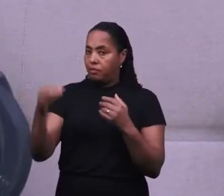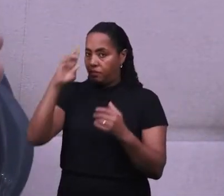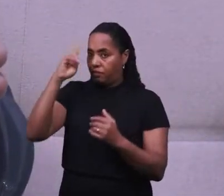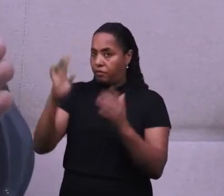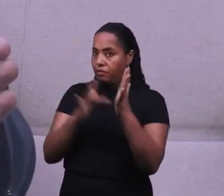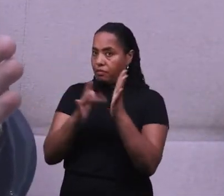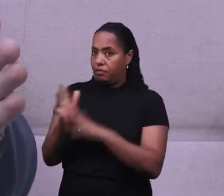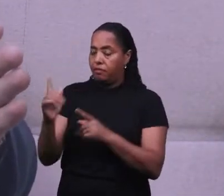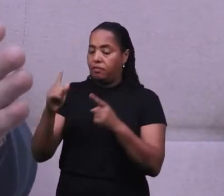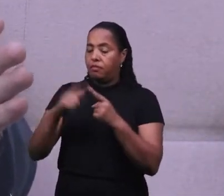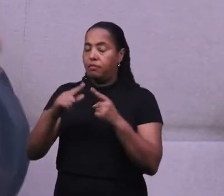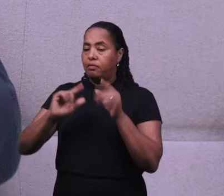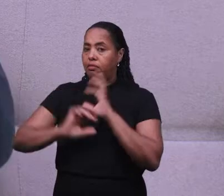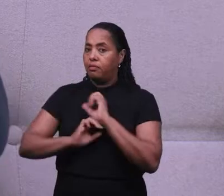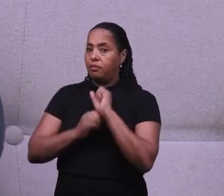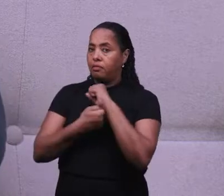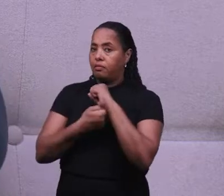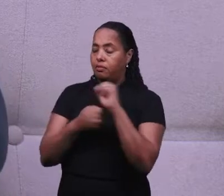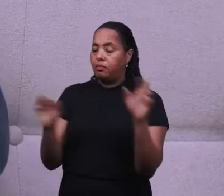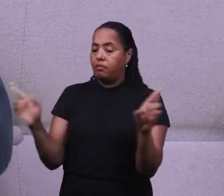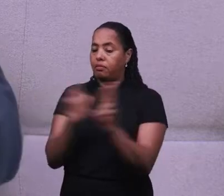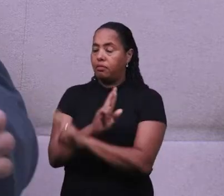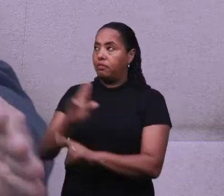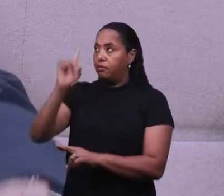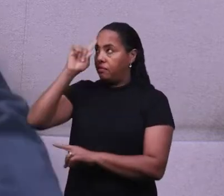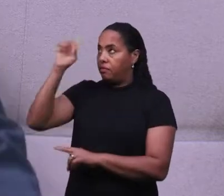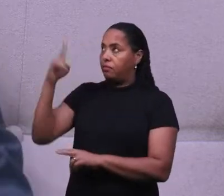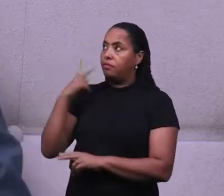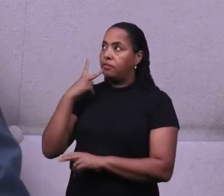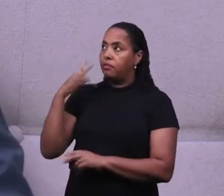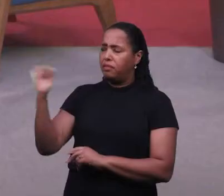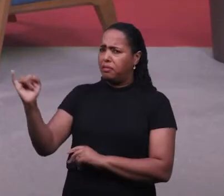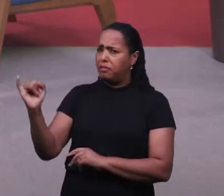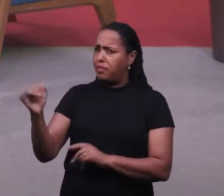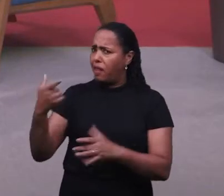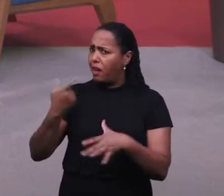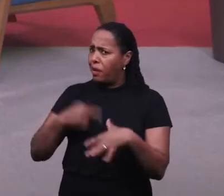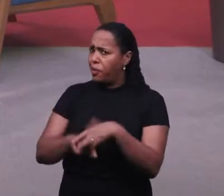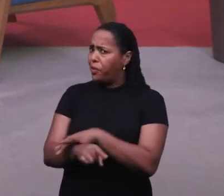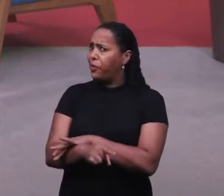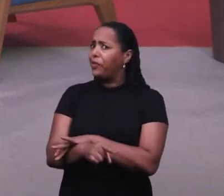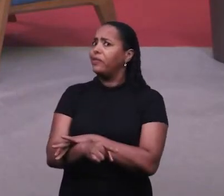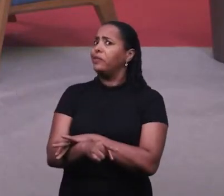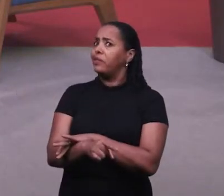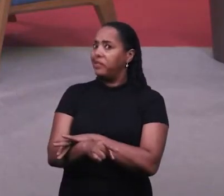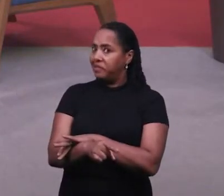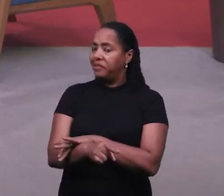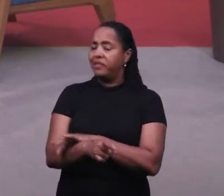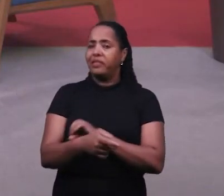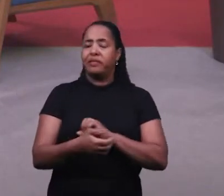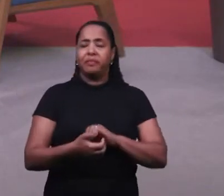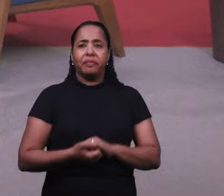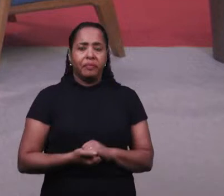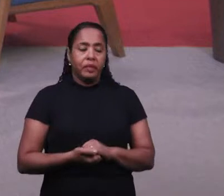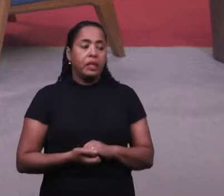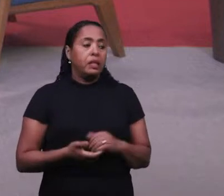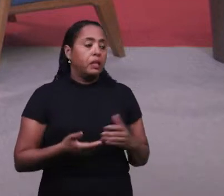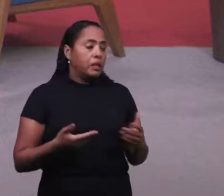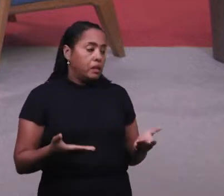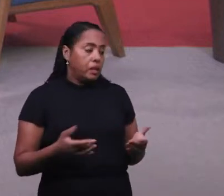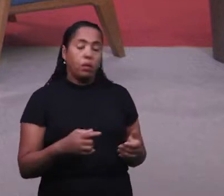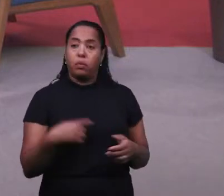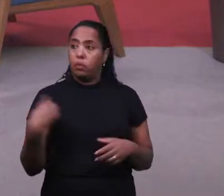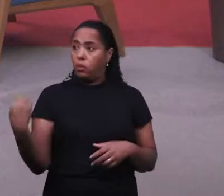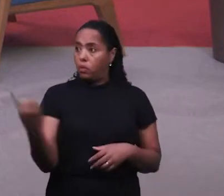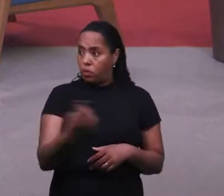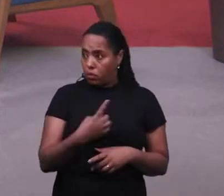Fils, le Seigneur Jésus, et les mystères liés à Dieu le Père. C'est quelque chose de très profond. Donc je